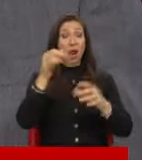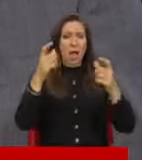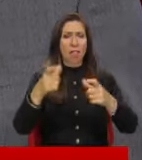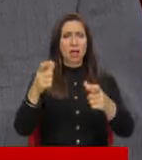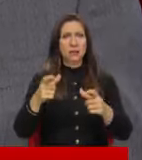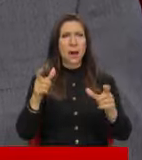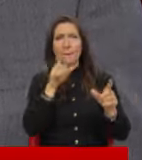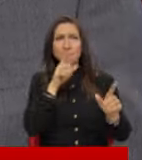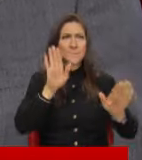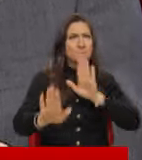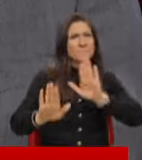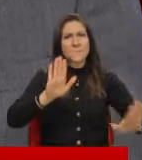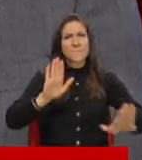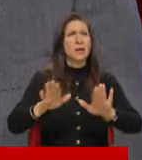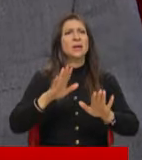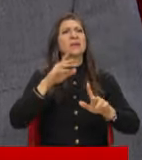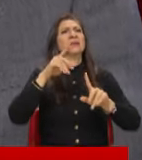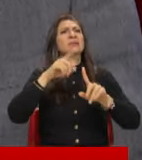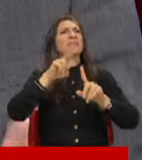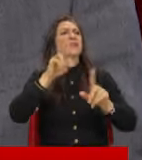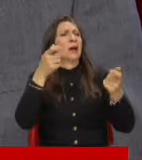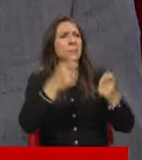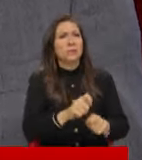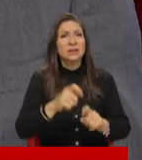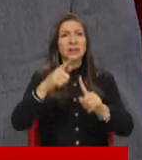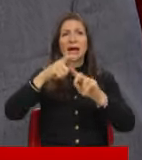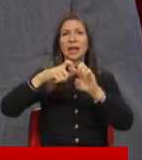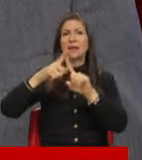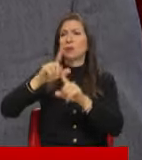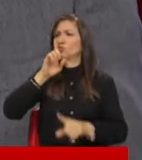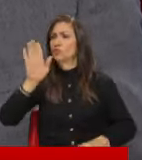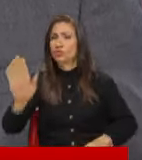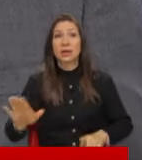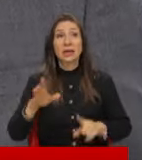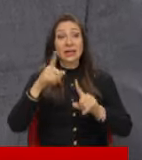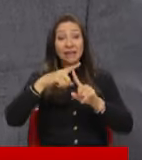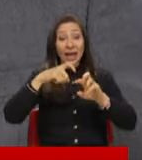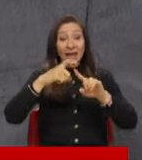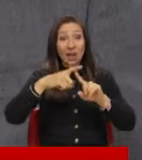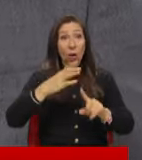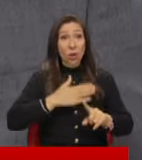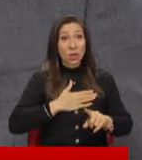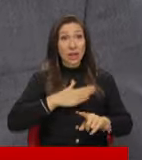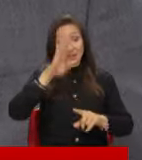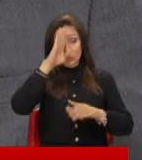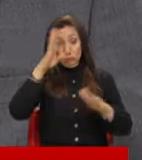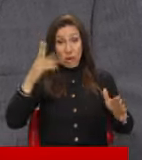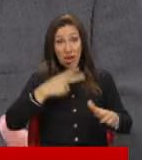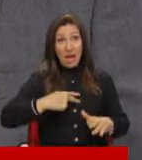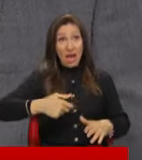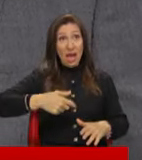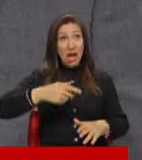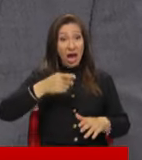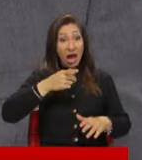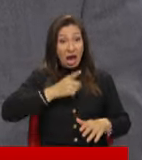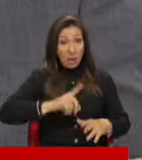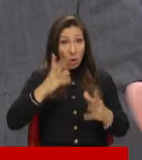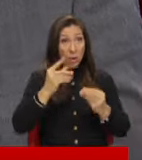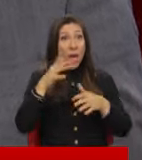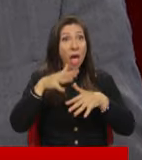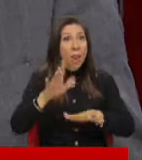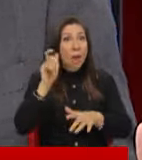karartma içerisinde ekranları karartıyor TRT'yi karartıyor İlker Bey TRT'nin önünde İstanbul büyükşehir adayı olarak eylem yaptım